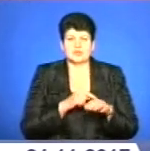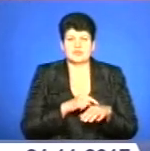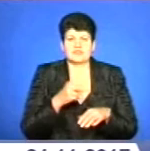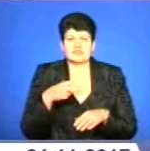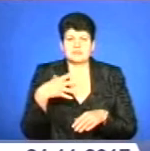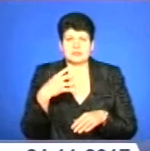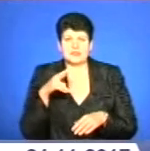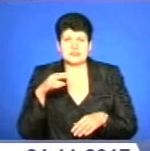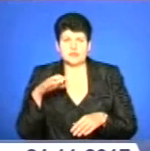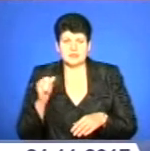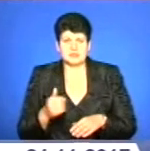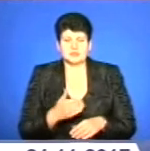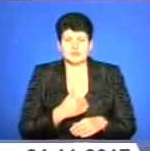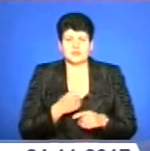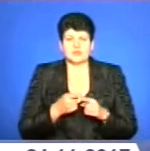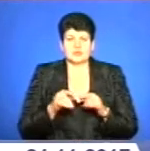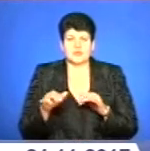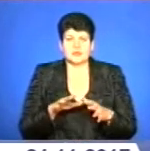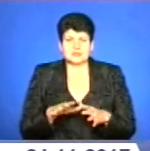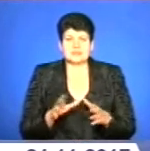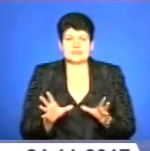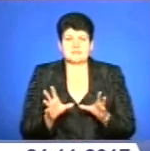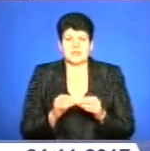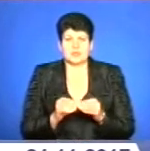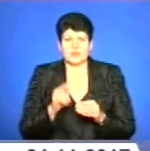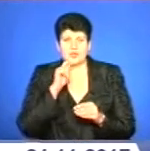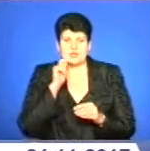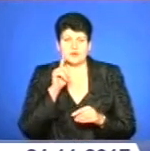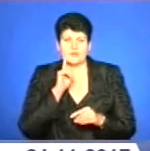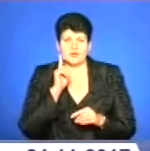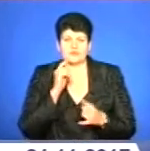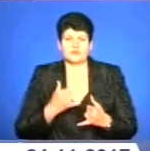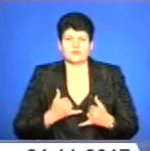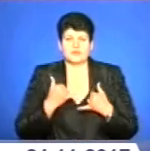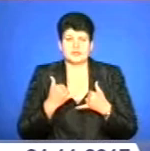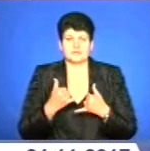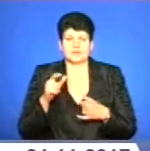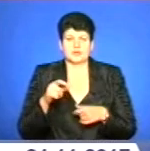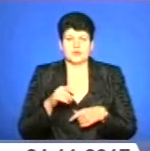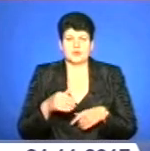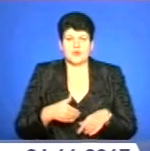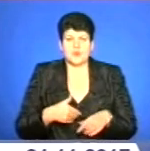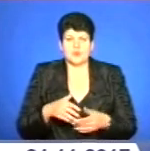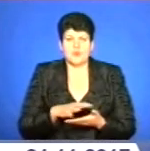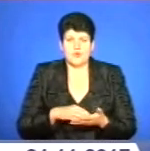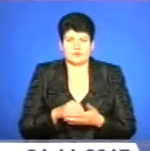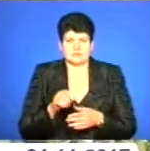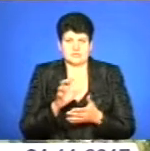листопада. Ініціює акцію спілка української молоді. Вшанувати жертв Голодомору закликають усіх небайдужих.